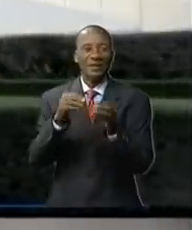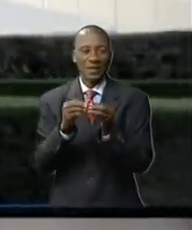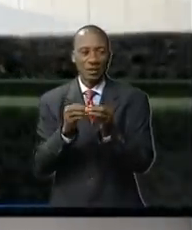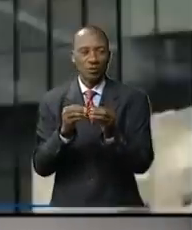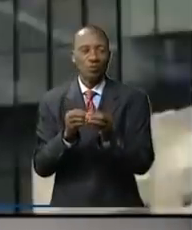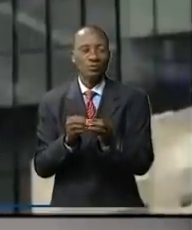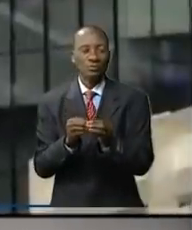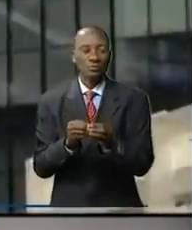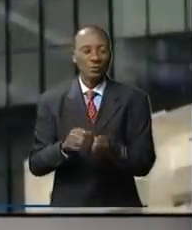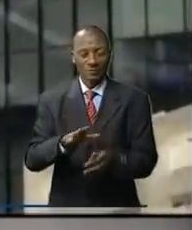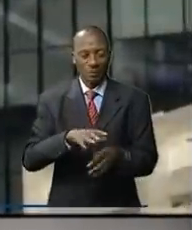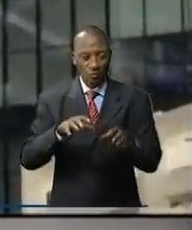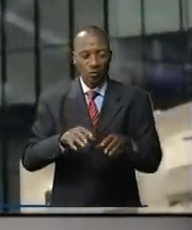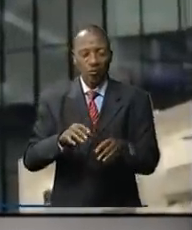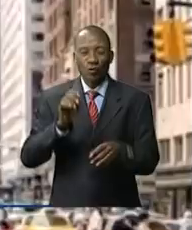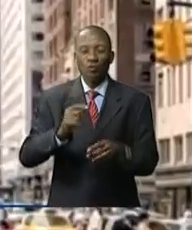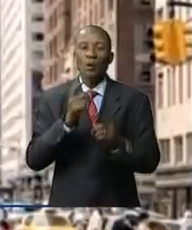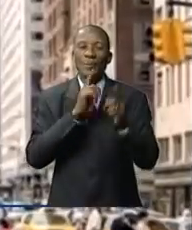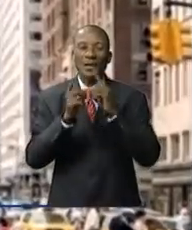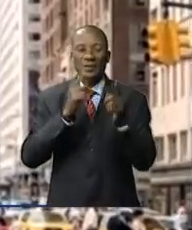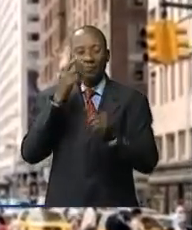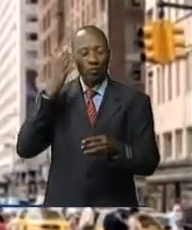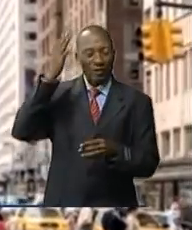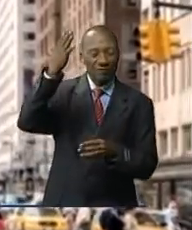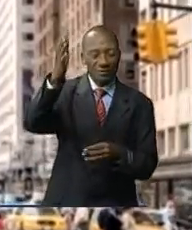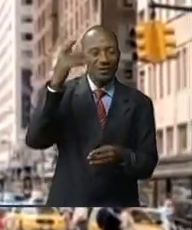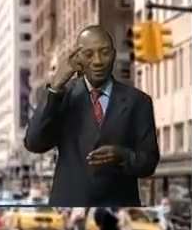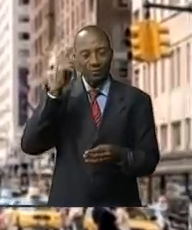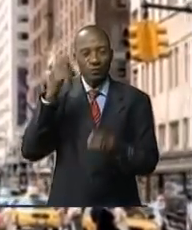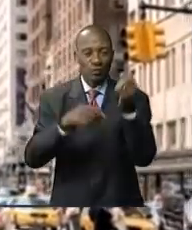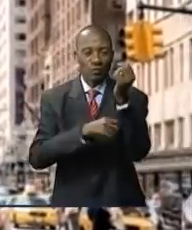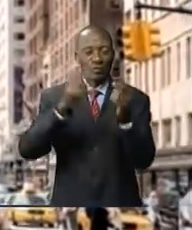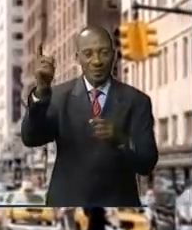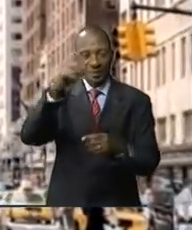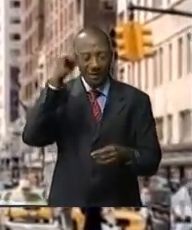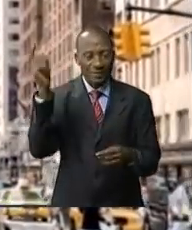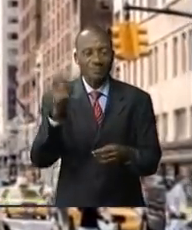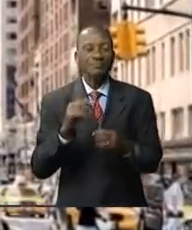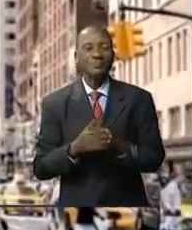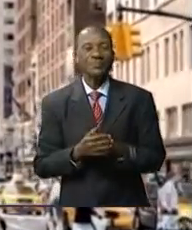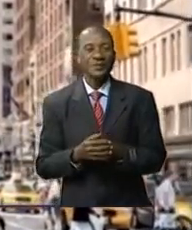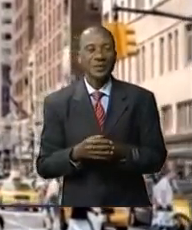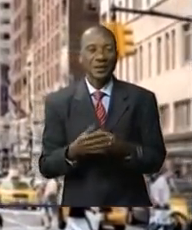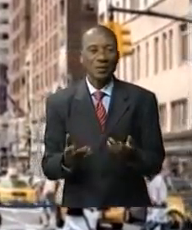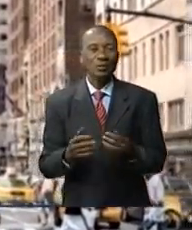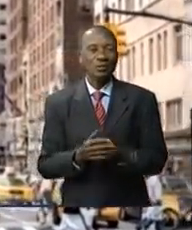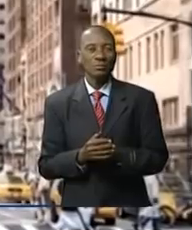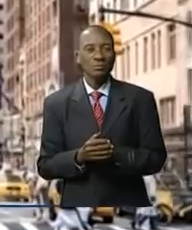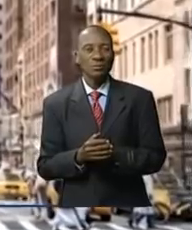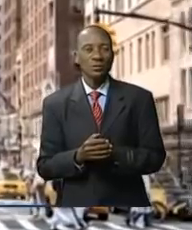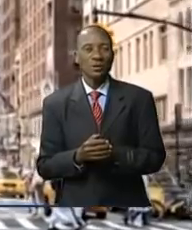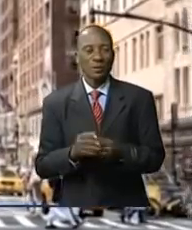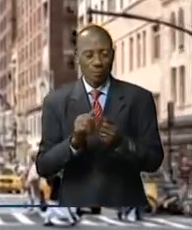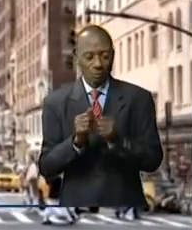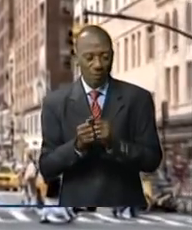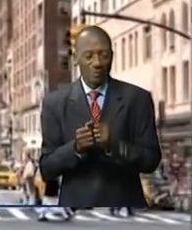sur l'avenir de l'humanité. C'est aussi l'occasion des différentes rencontres bi- et multilatérales, un rendez-vous des États